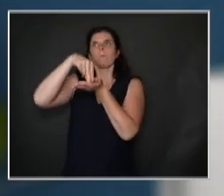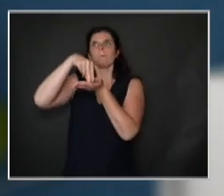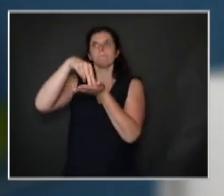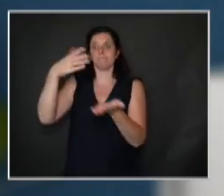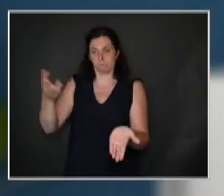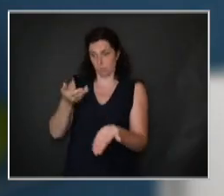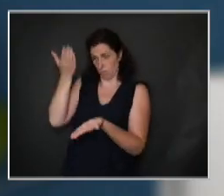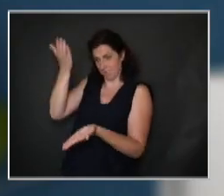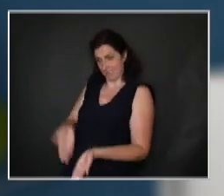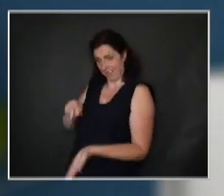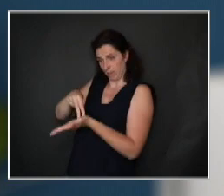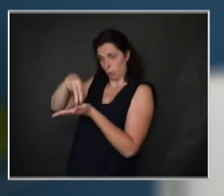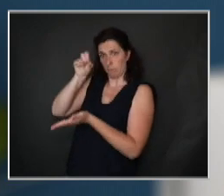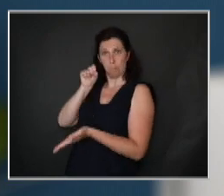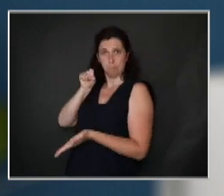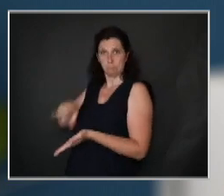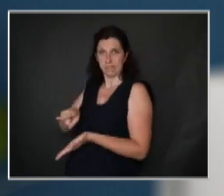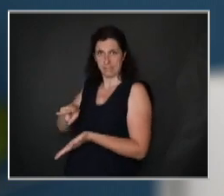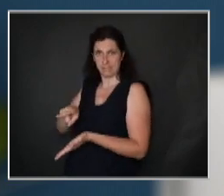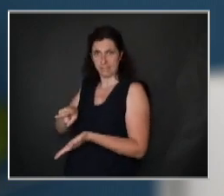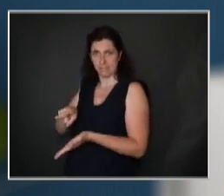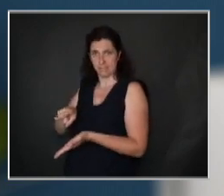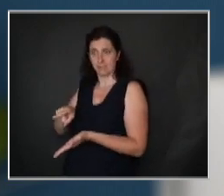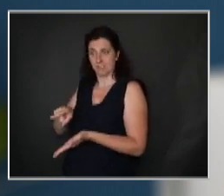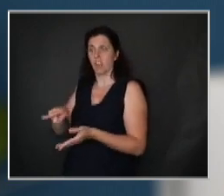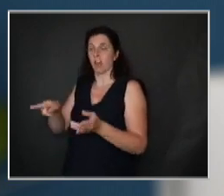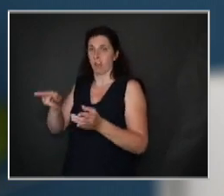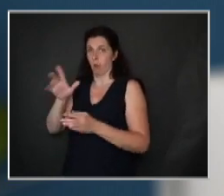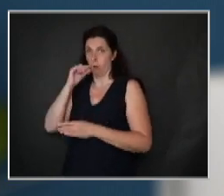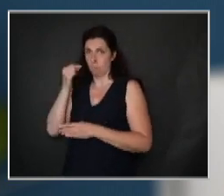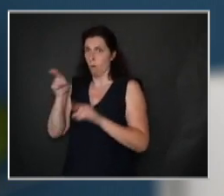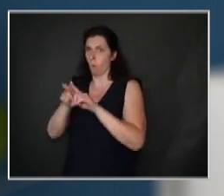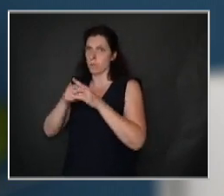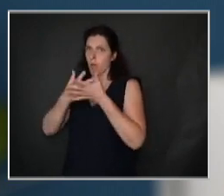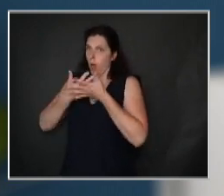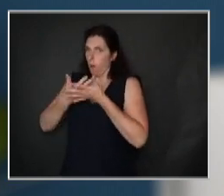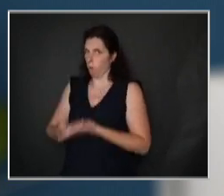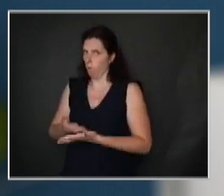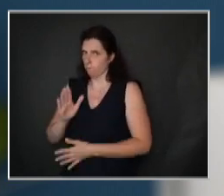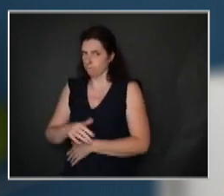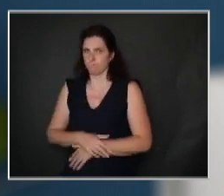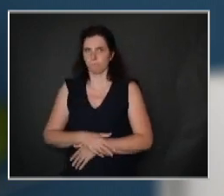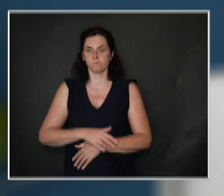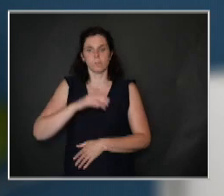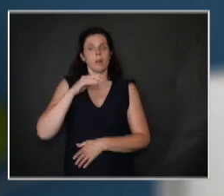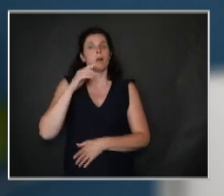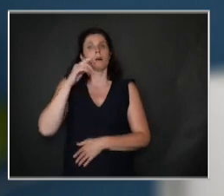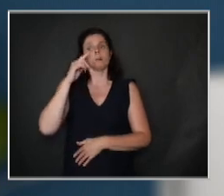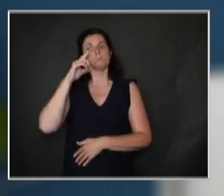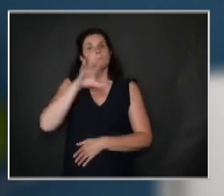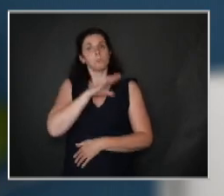la particularité et le fardeau de l'homme. Georges Bernier, appelé professeur